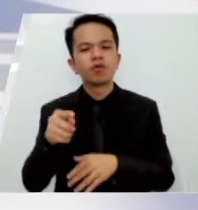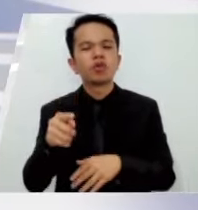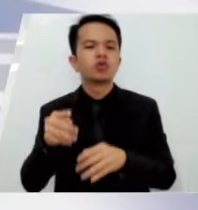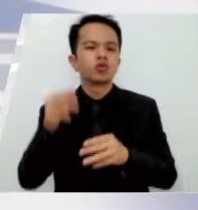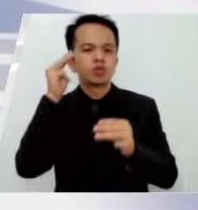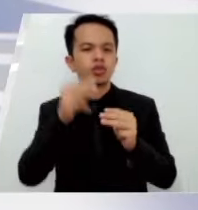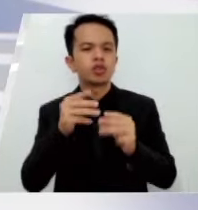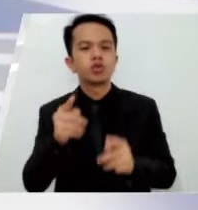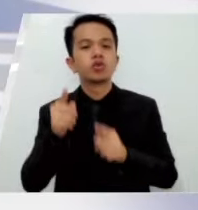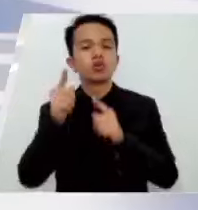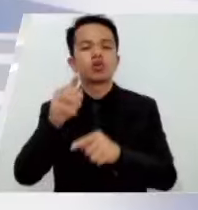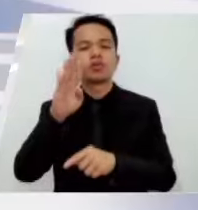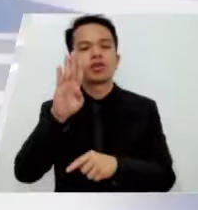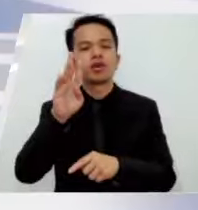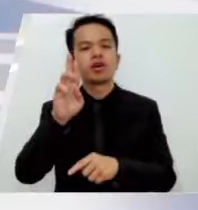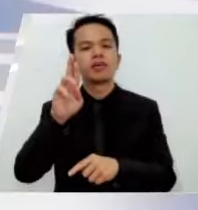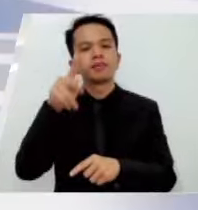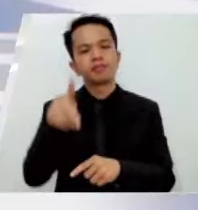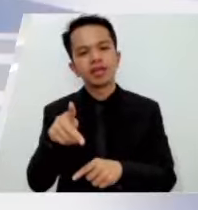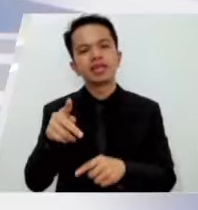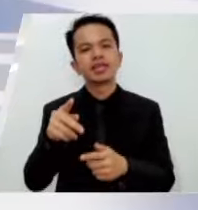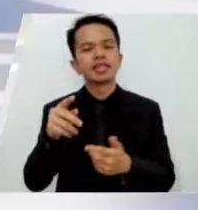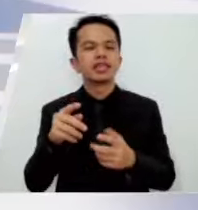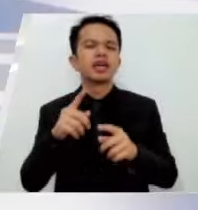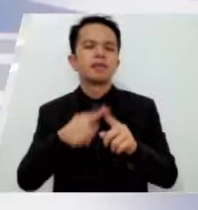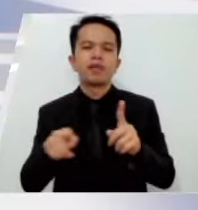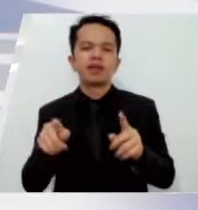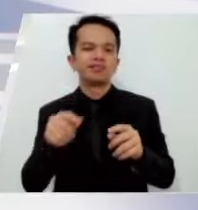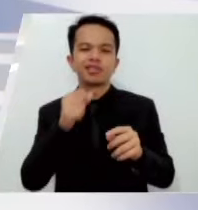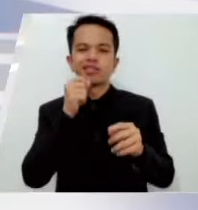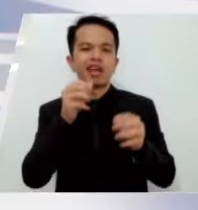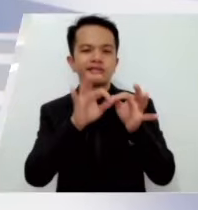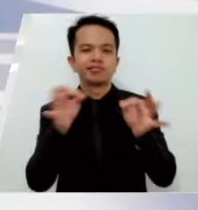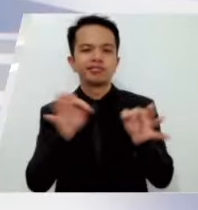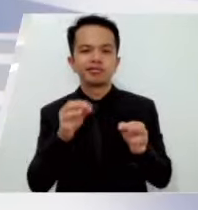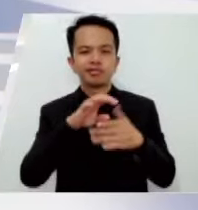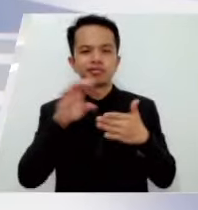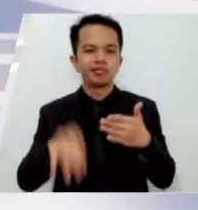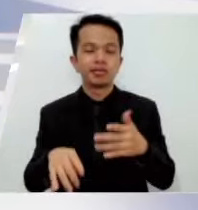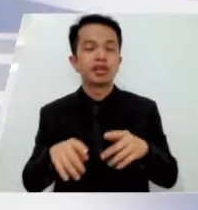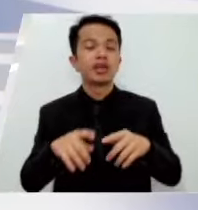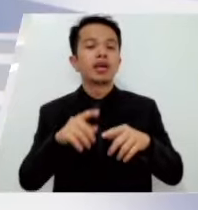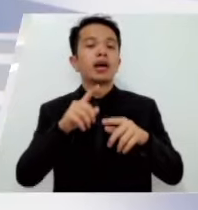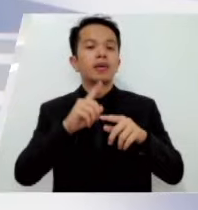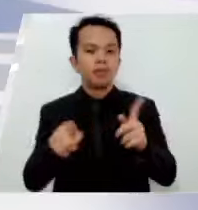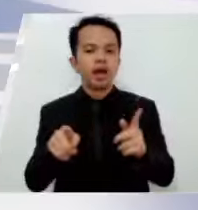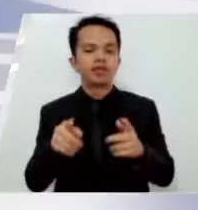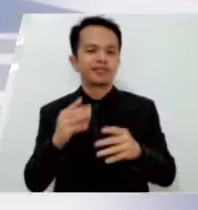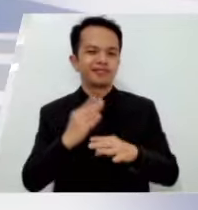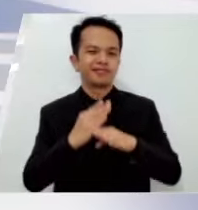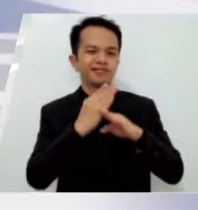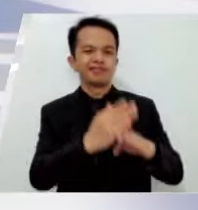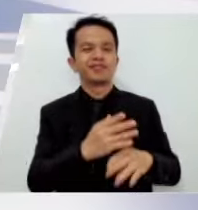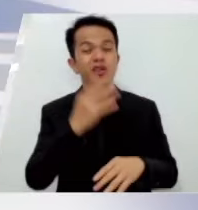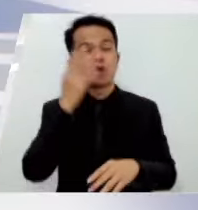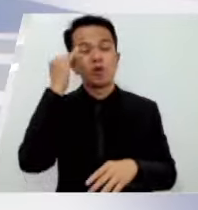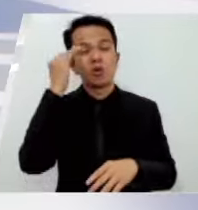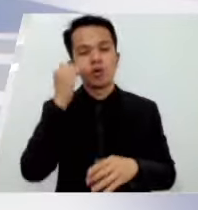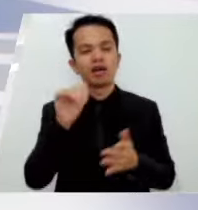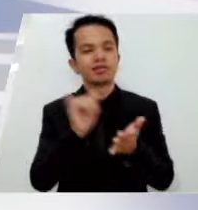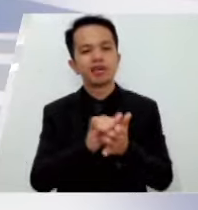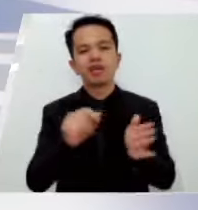BRP Sierra Madre. Hindi ito idinetali ng DFA pero tinanggihan daw nila ito dahil labag sa